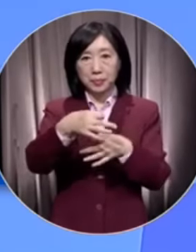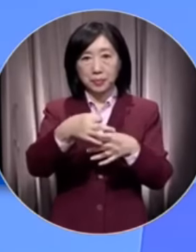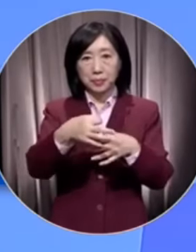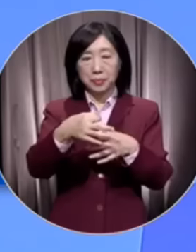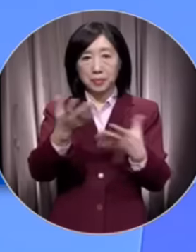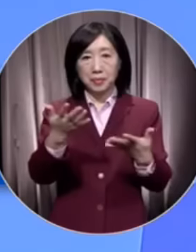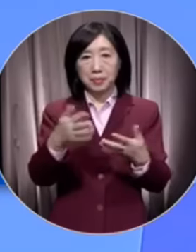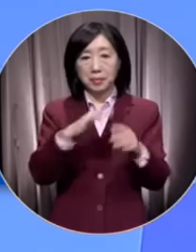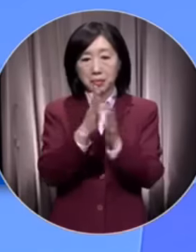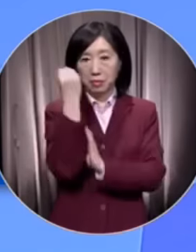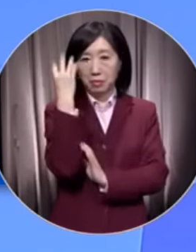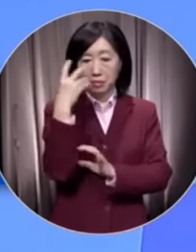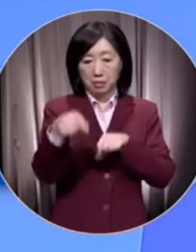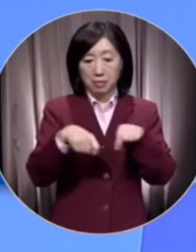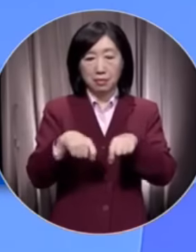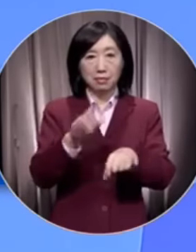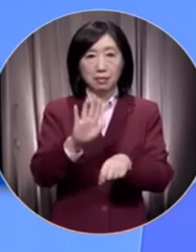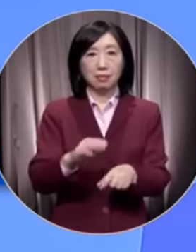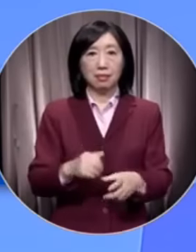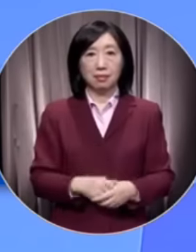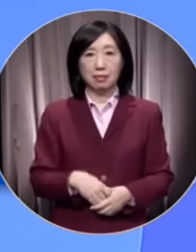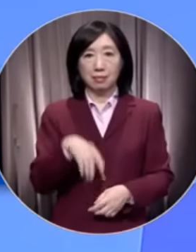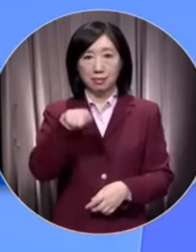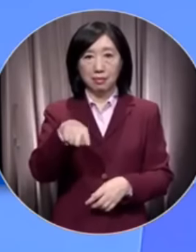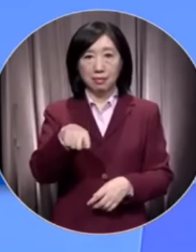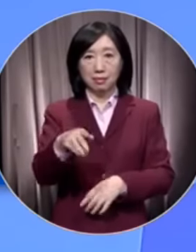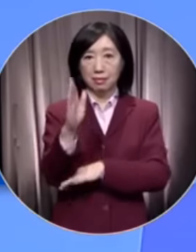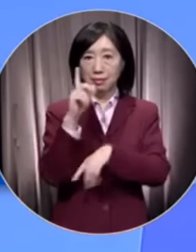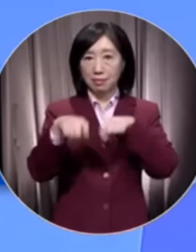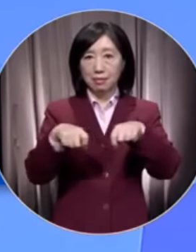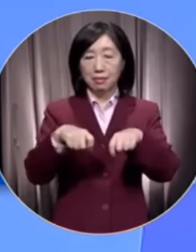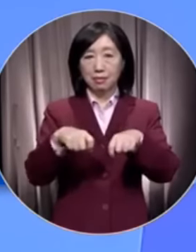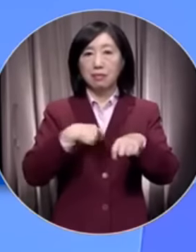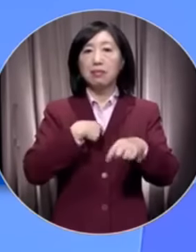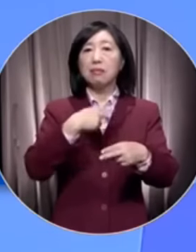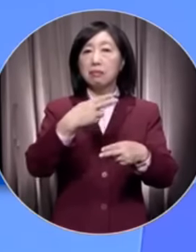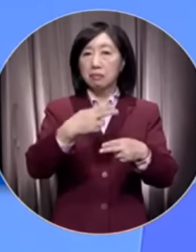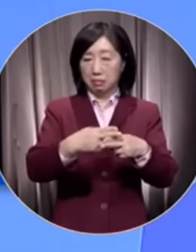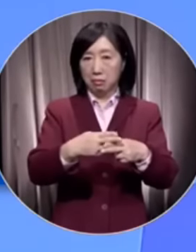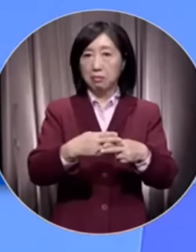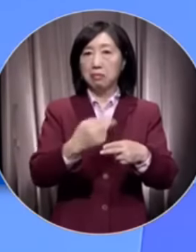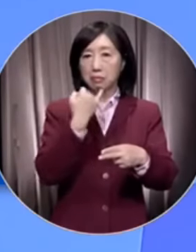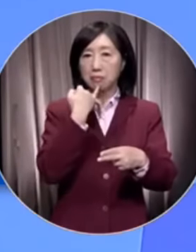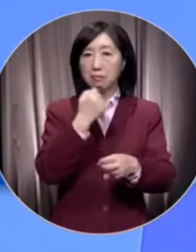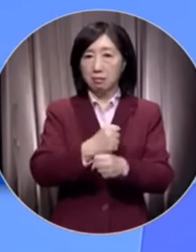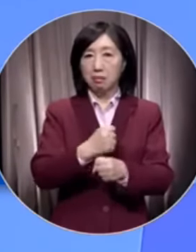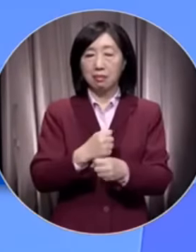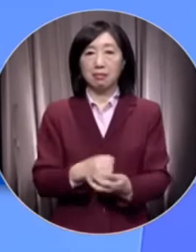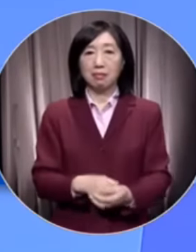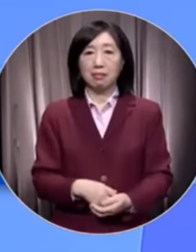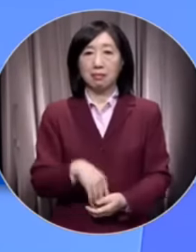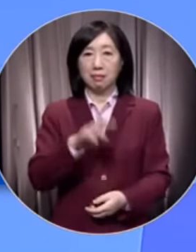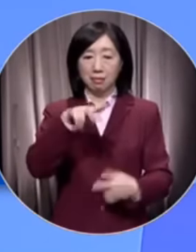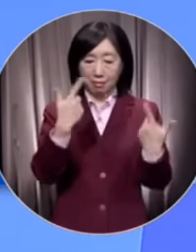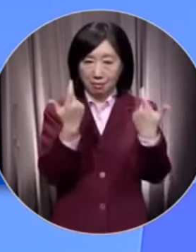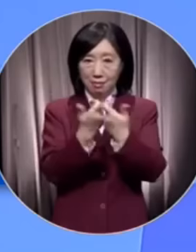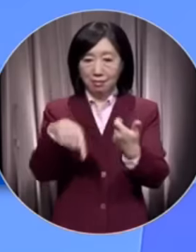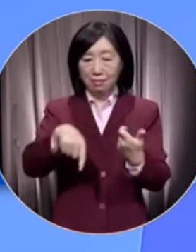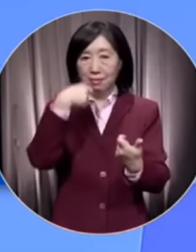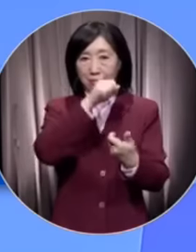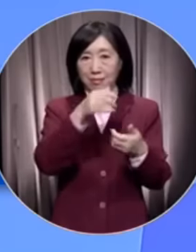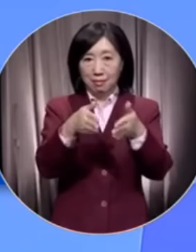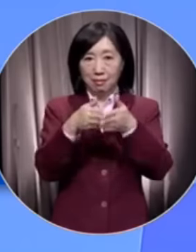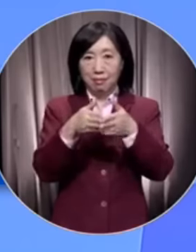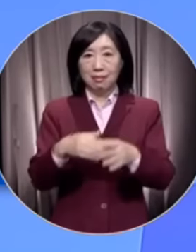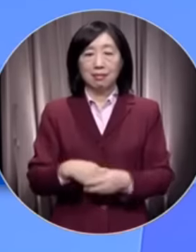许多新的政策，这些政策我相信是务实可行的，而且是符合台湾人民需